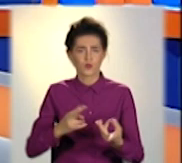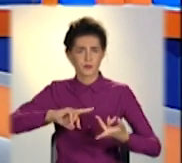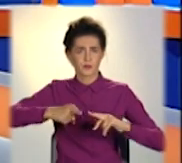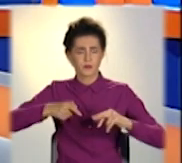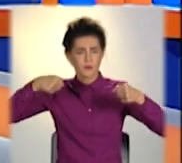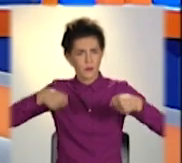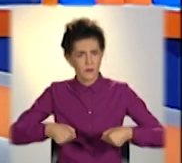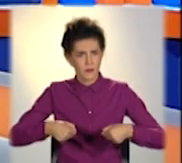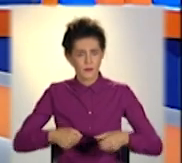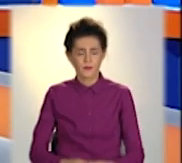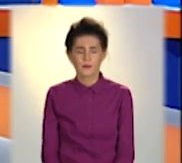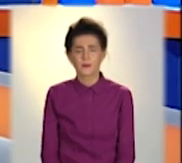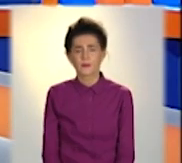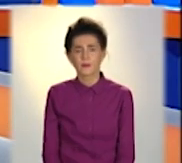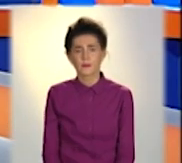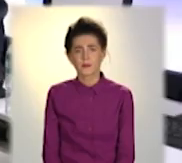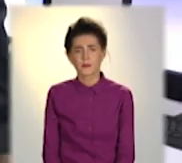знають мої колеги.